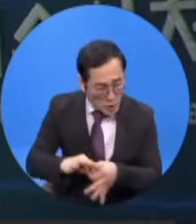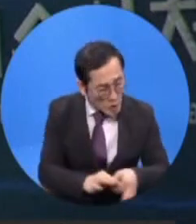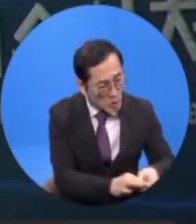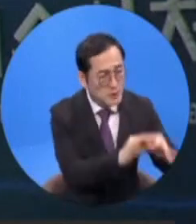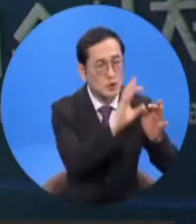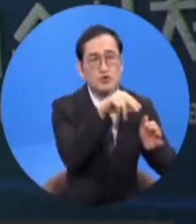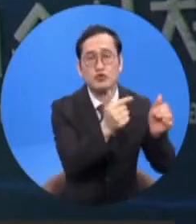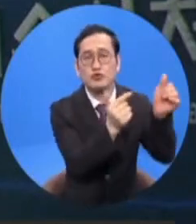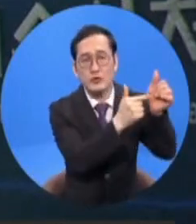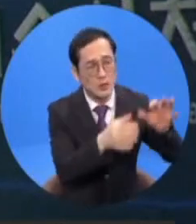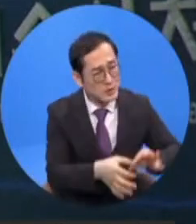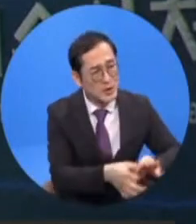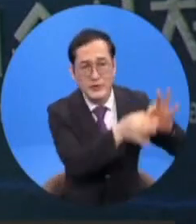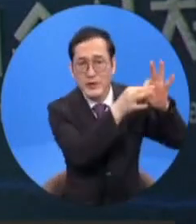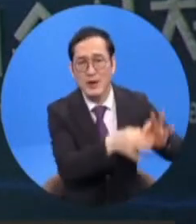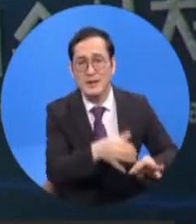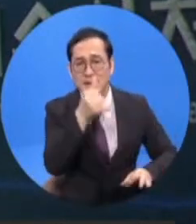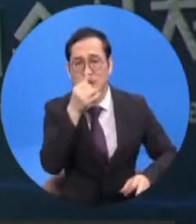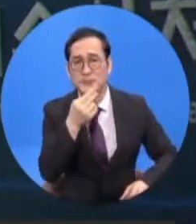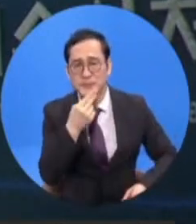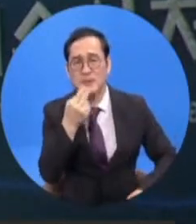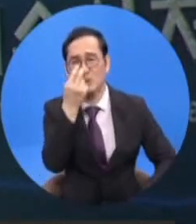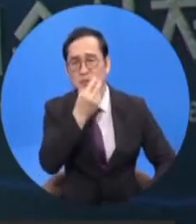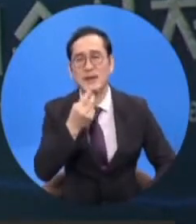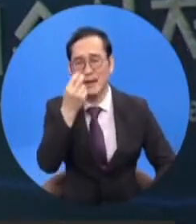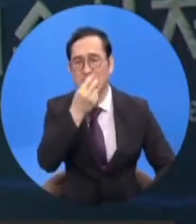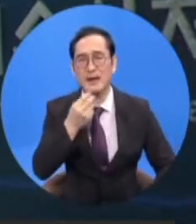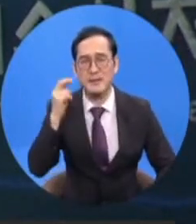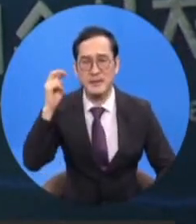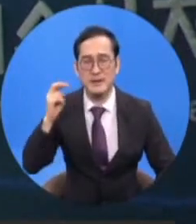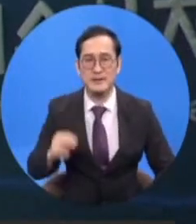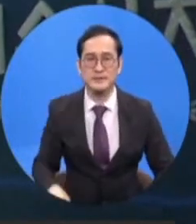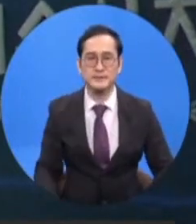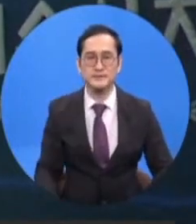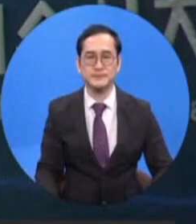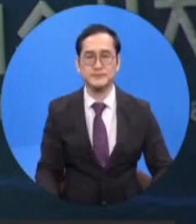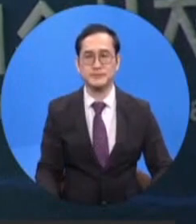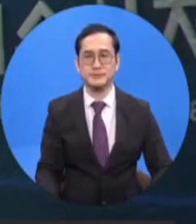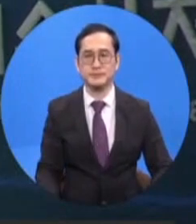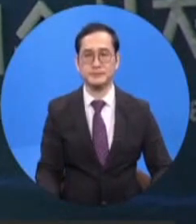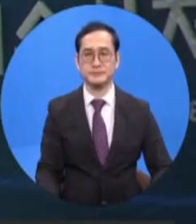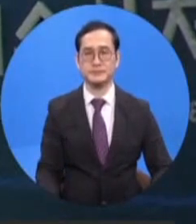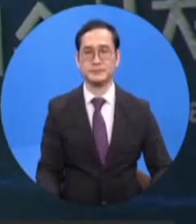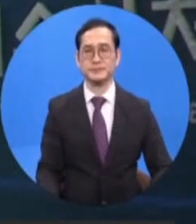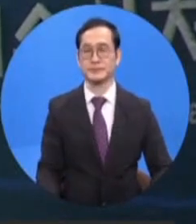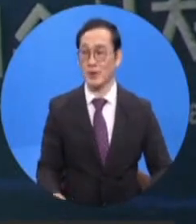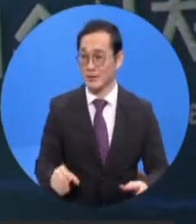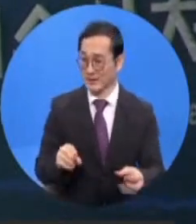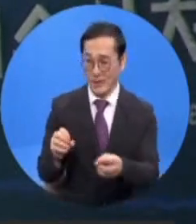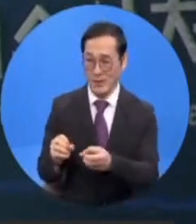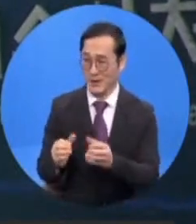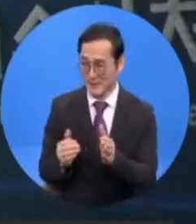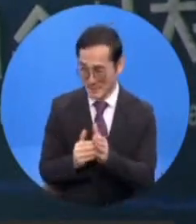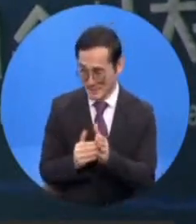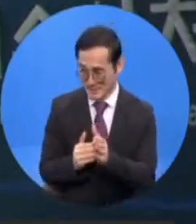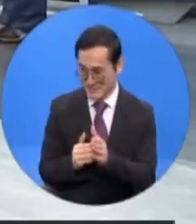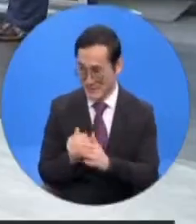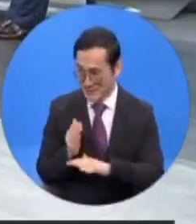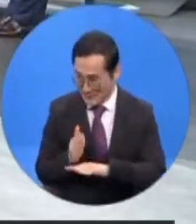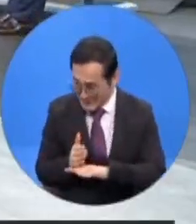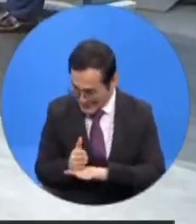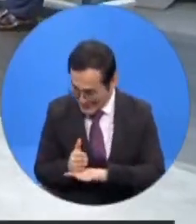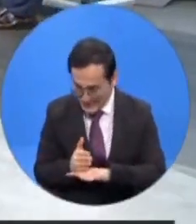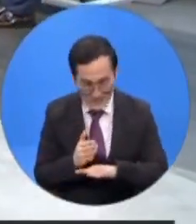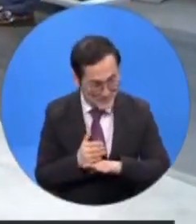밝혀내야 할 부분이겠죠 이것도 계속 저희가 지켜보겠습니다 저희가 준비한 qna 여기서 마무리하고 세 분의 인사드리겠습니다 오늘 말씀